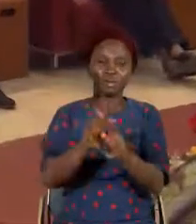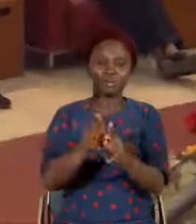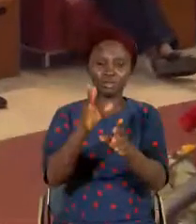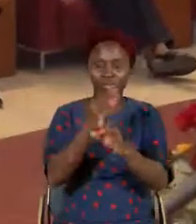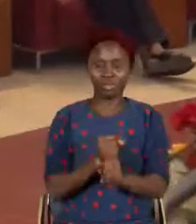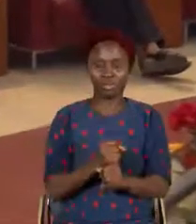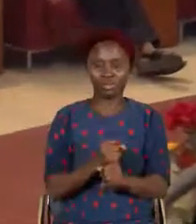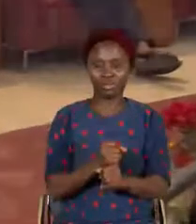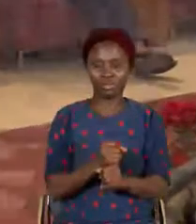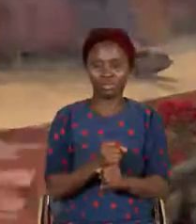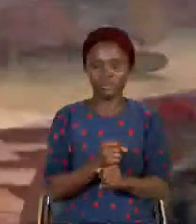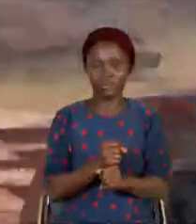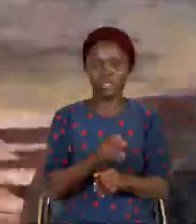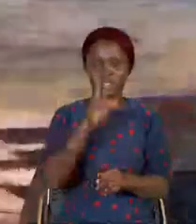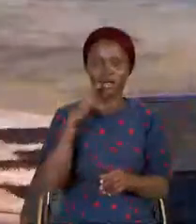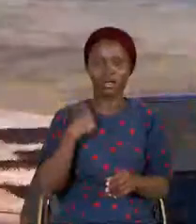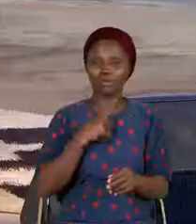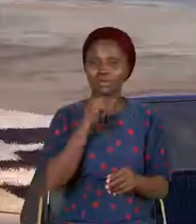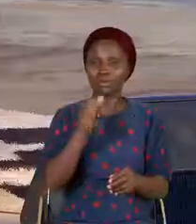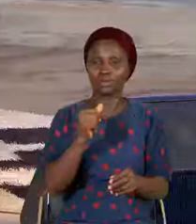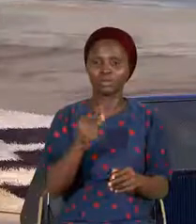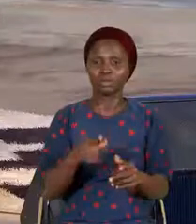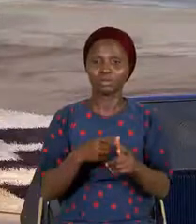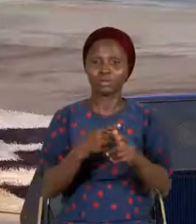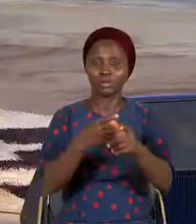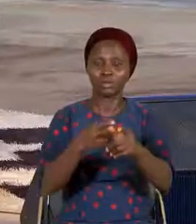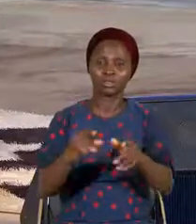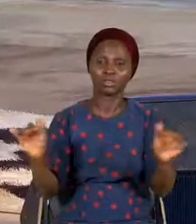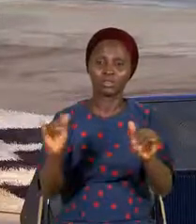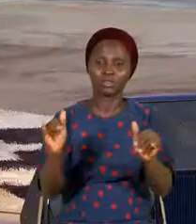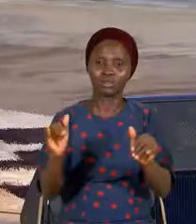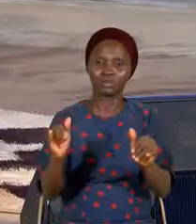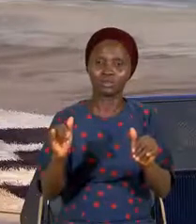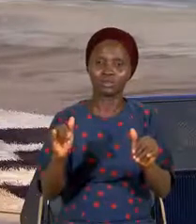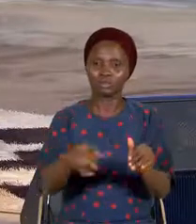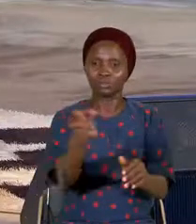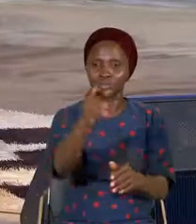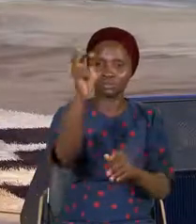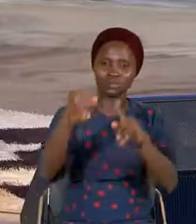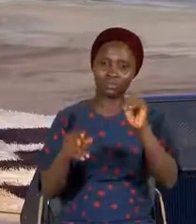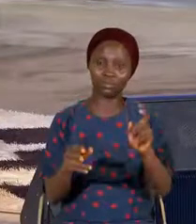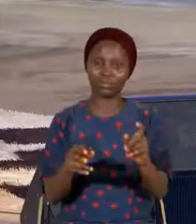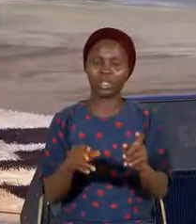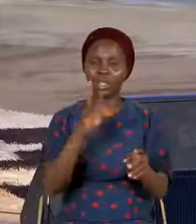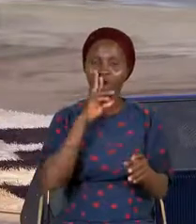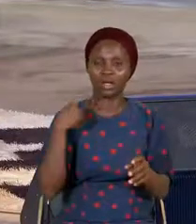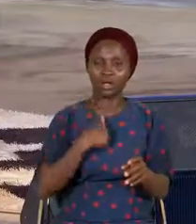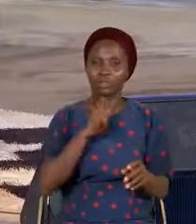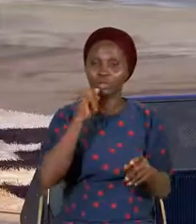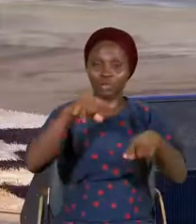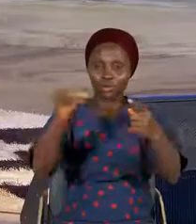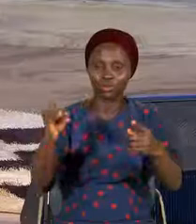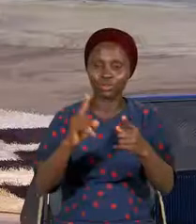reçu. Est-ce que nous ne menons pas la même course, les hommes et les femmes? Nous avons le même